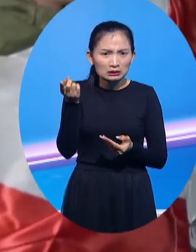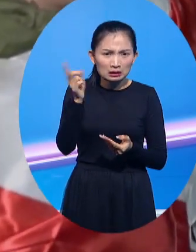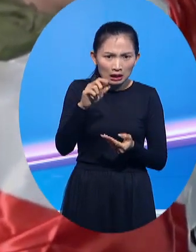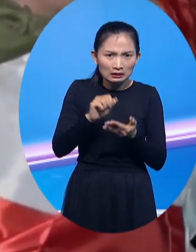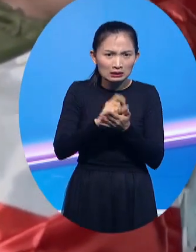đây